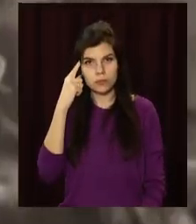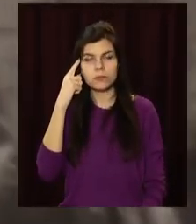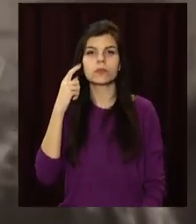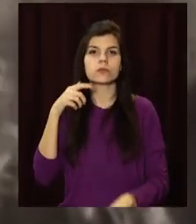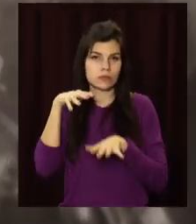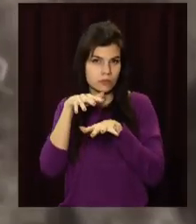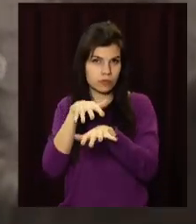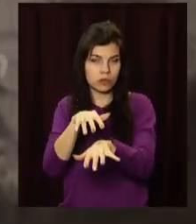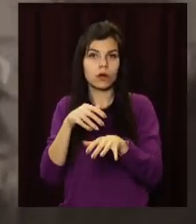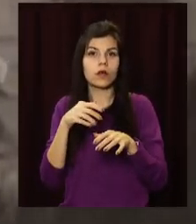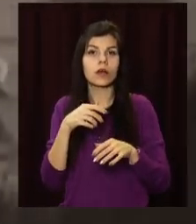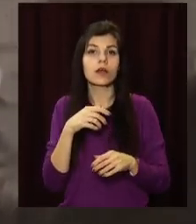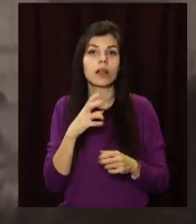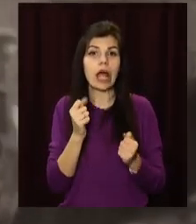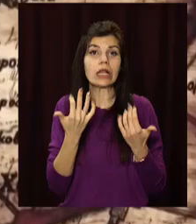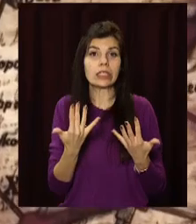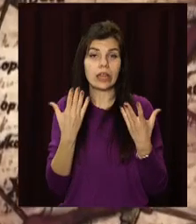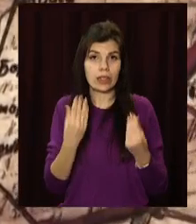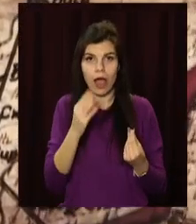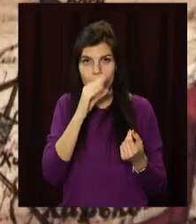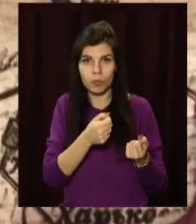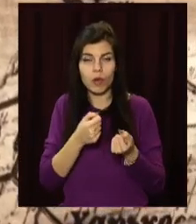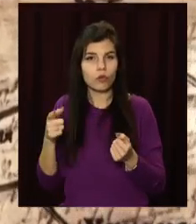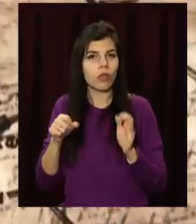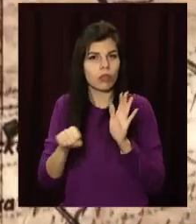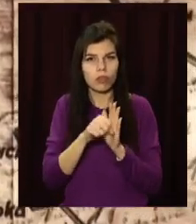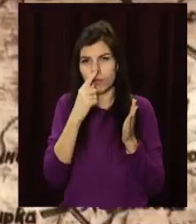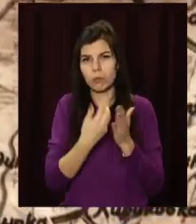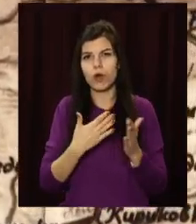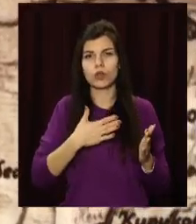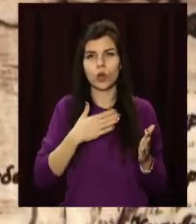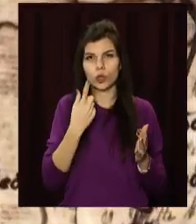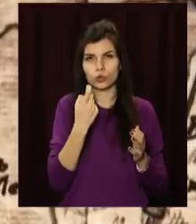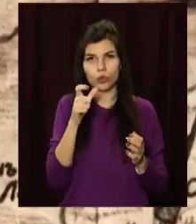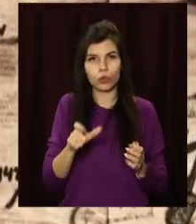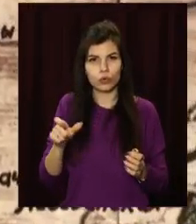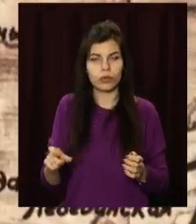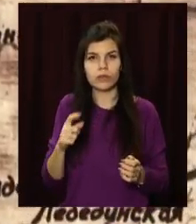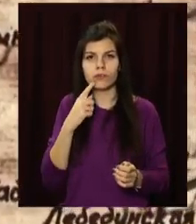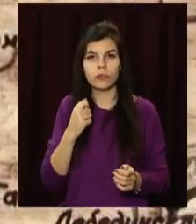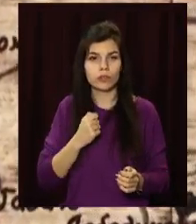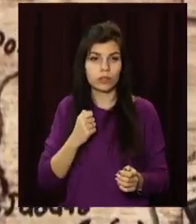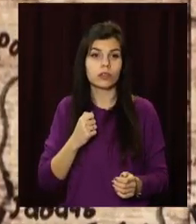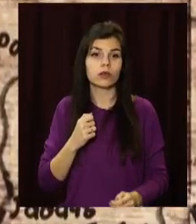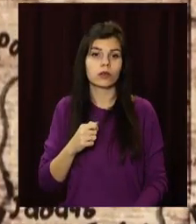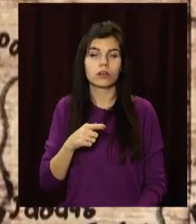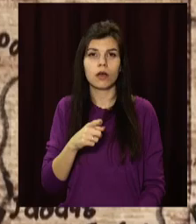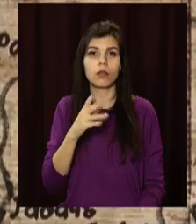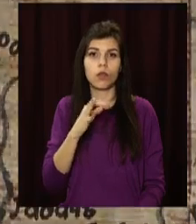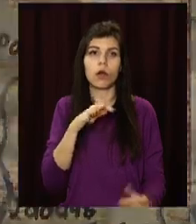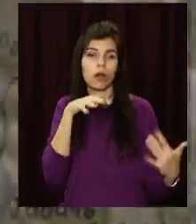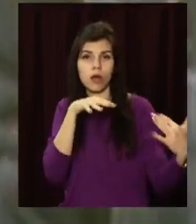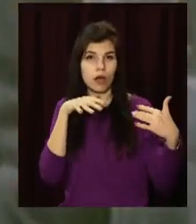станції зійшлося 500 юнаків-добровольців УНР та 5-тисячне більшовицьке військо. І хоча сили були нерівні, рішучі